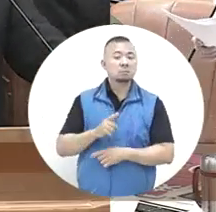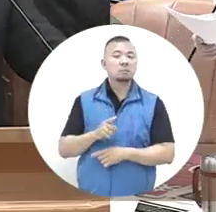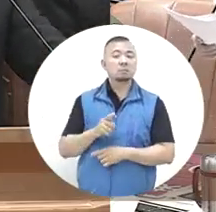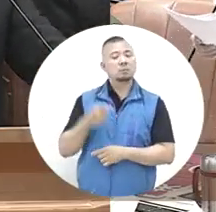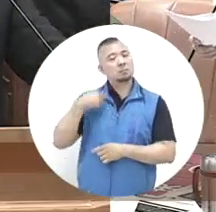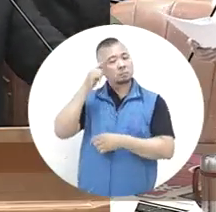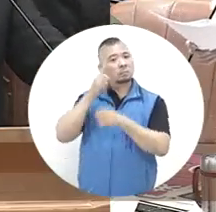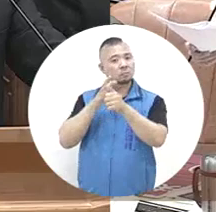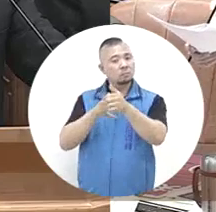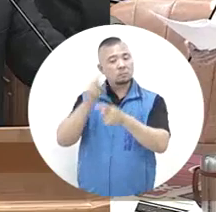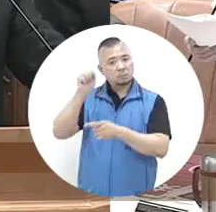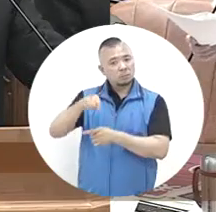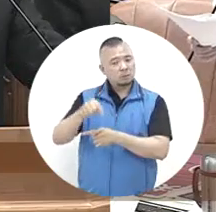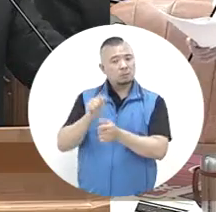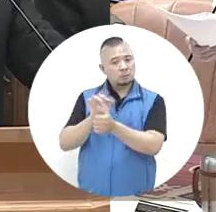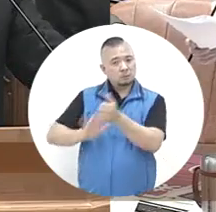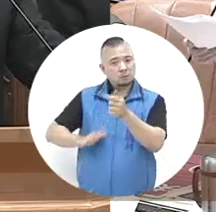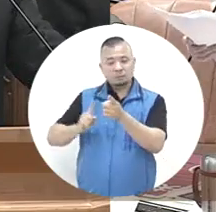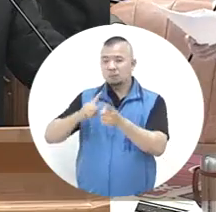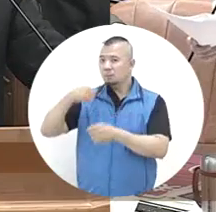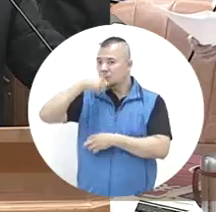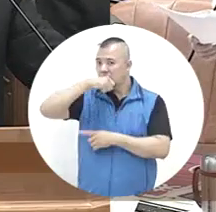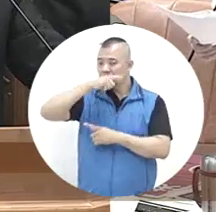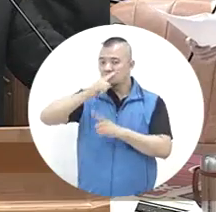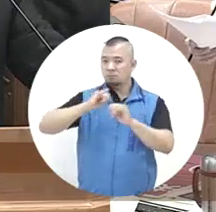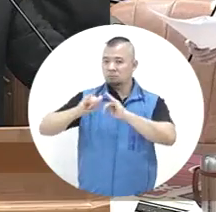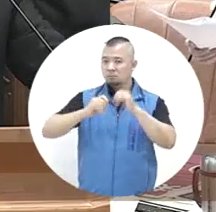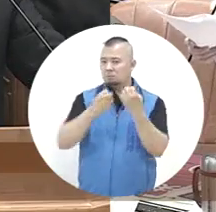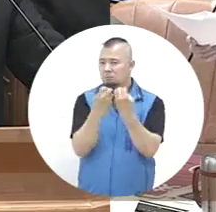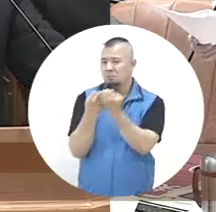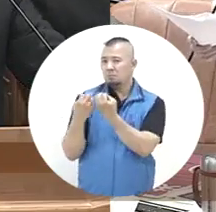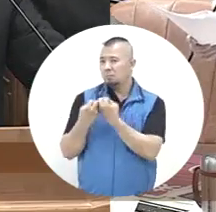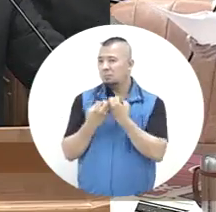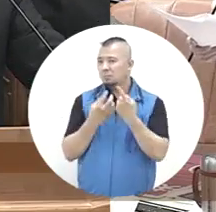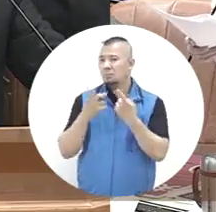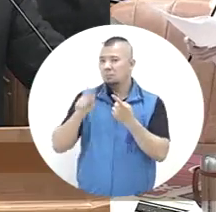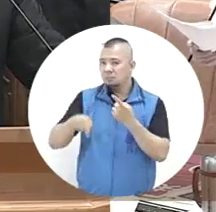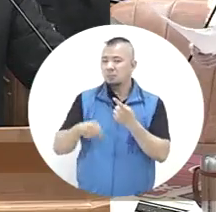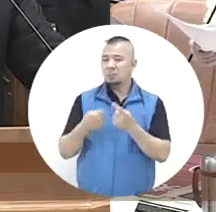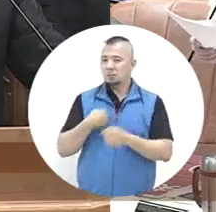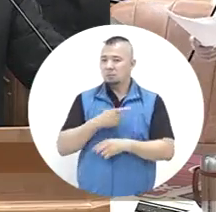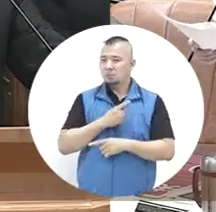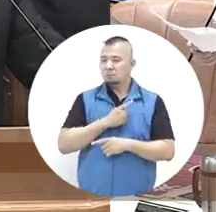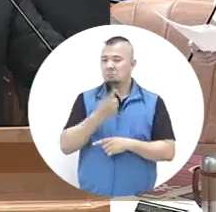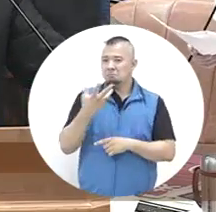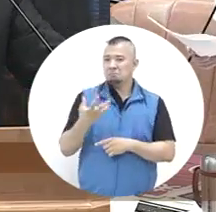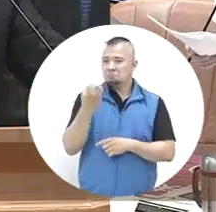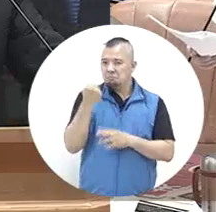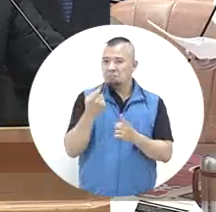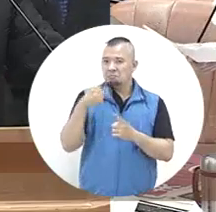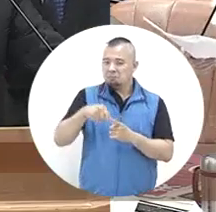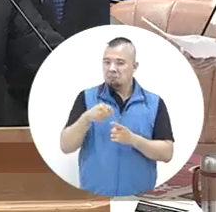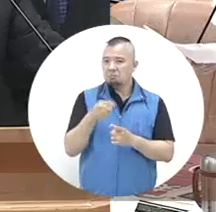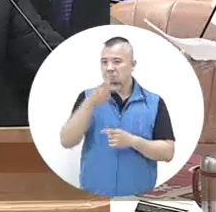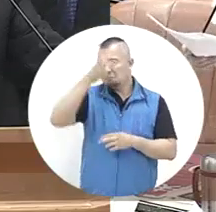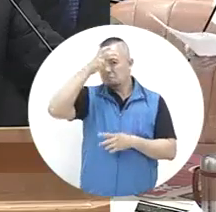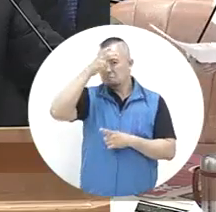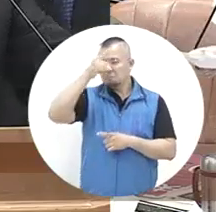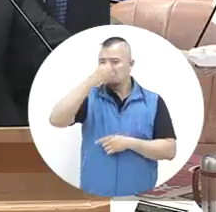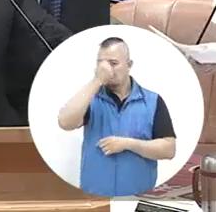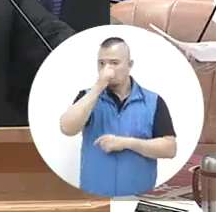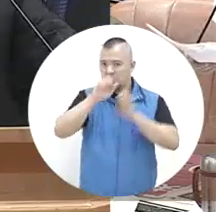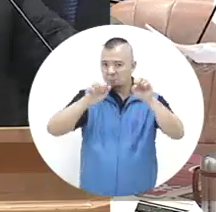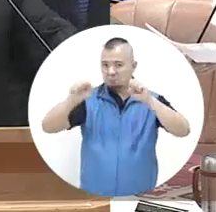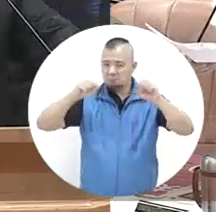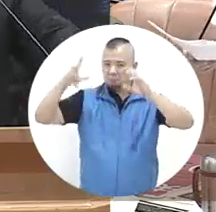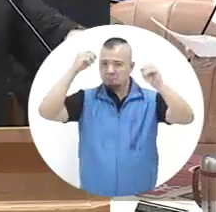没有影响到我们很多台湾在治安防治上，会影响到我们很多的权益，跟影响到我们警方办案跟取得资讯这